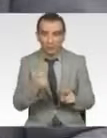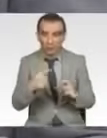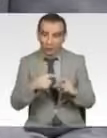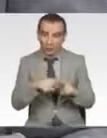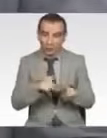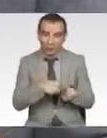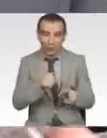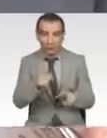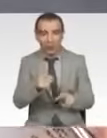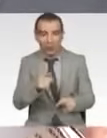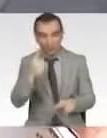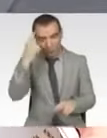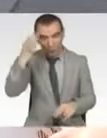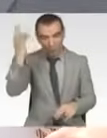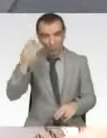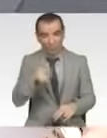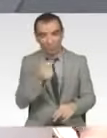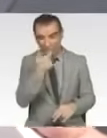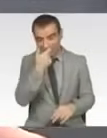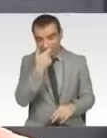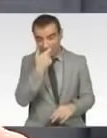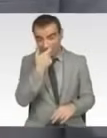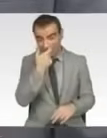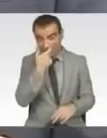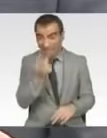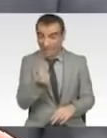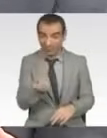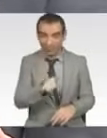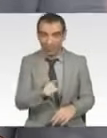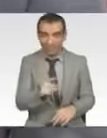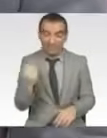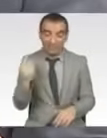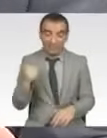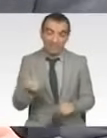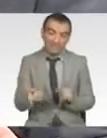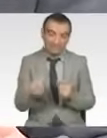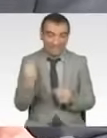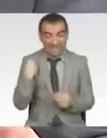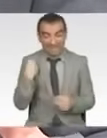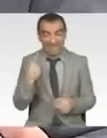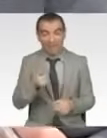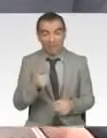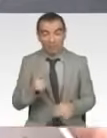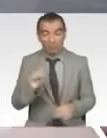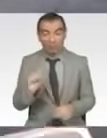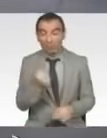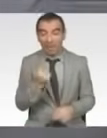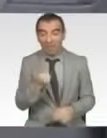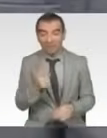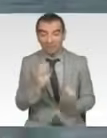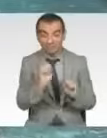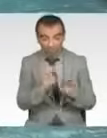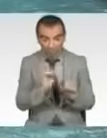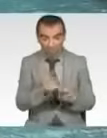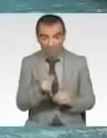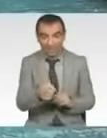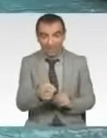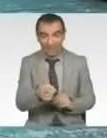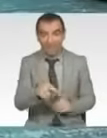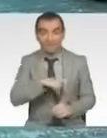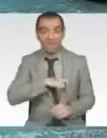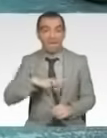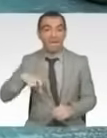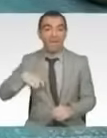yaşam uzmanı. Nuray'dan az sonra yine muhteşem tarifler ve en önemlisi